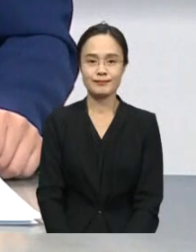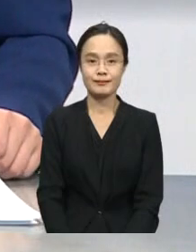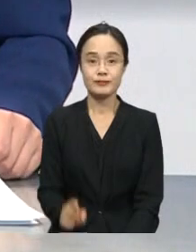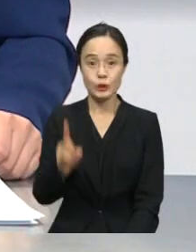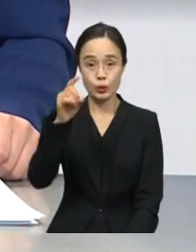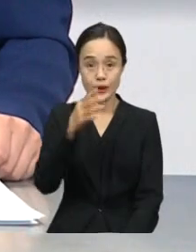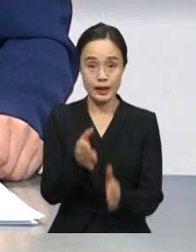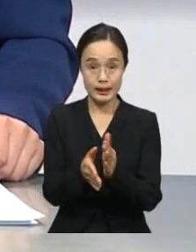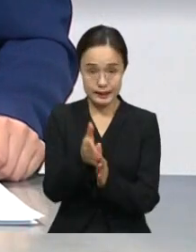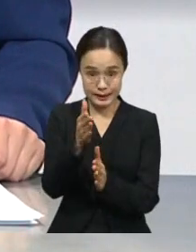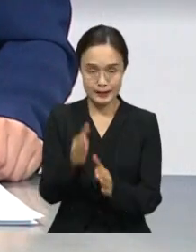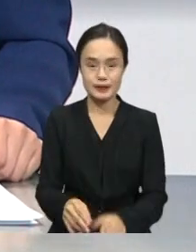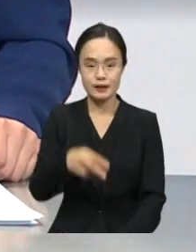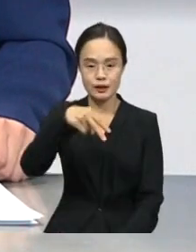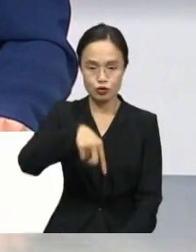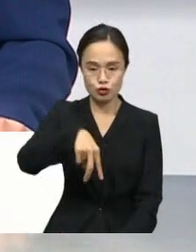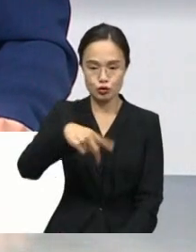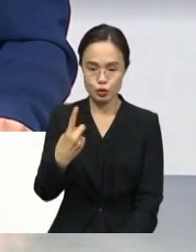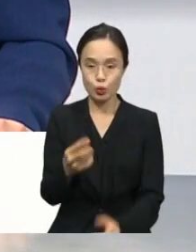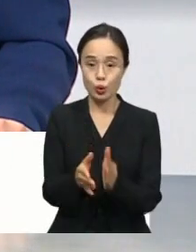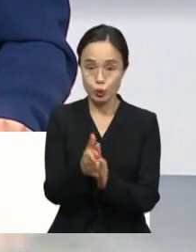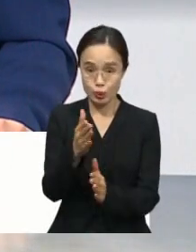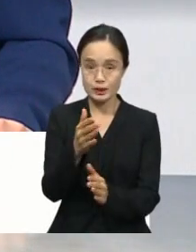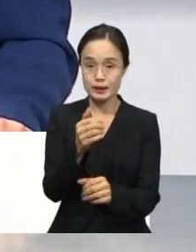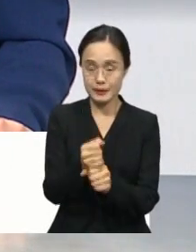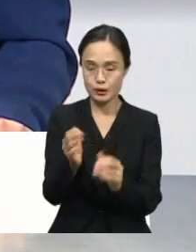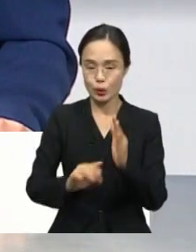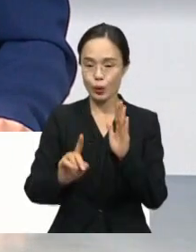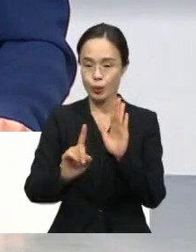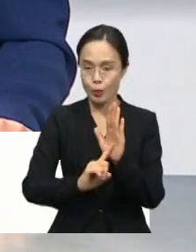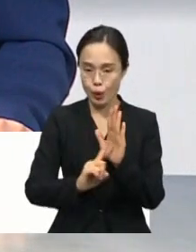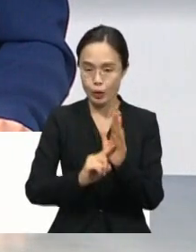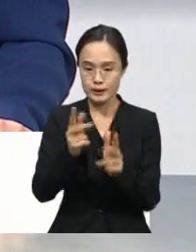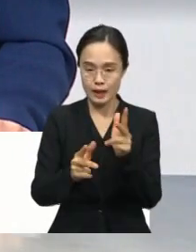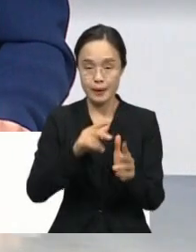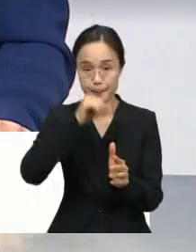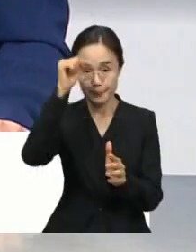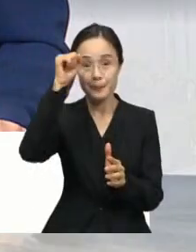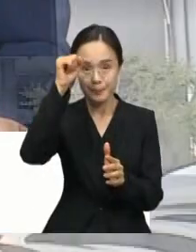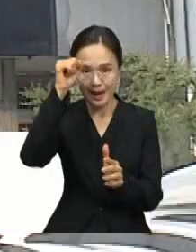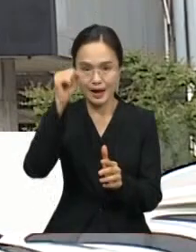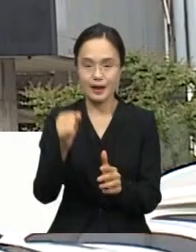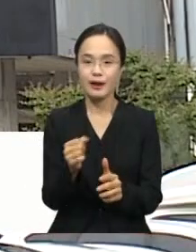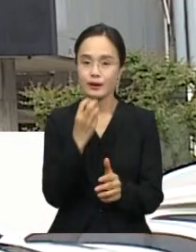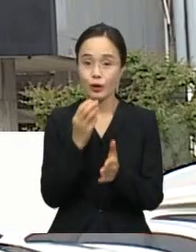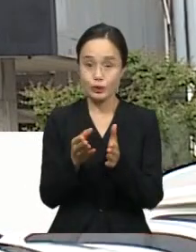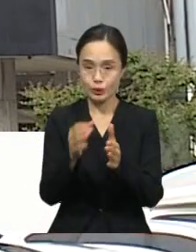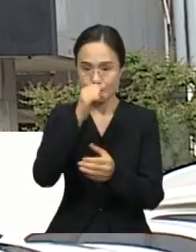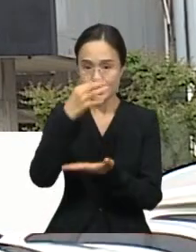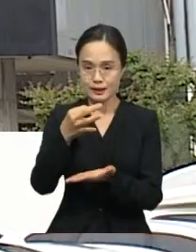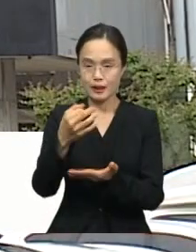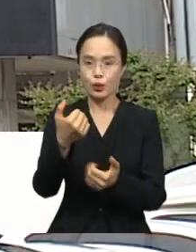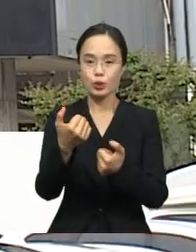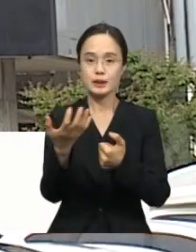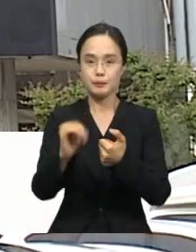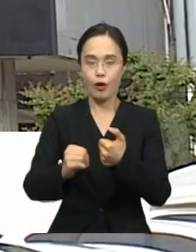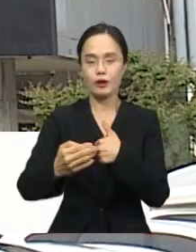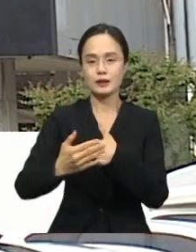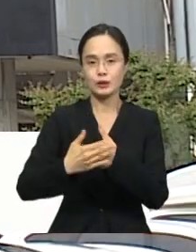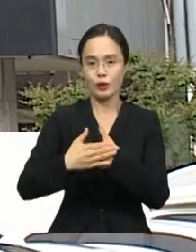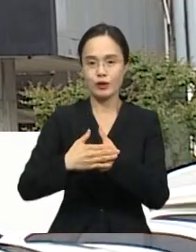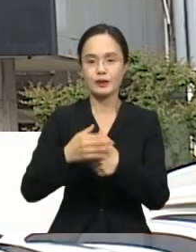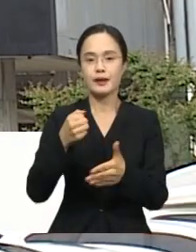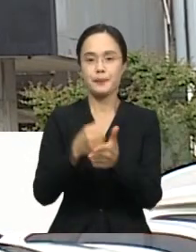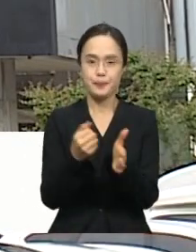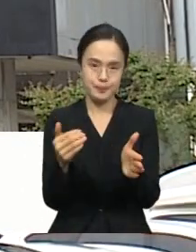고양시가 미니 수소도시 조성사업 공무에 선정돼 경기도 예산 50억 원을 지원받게 됩니다 고양시는